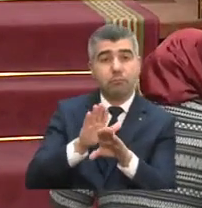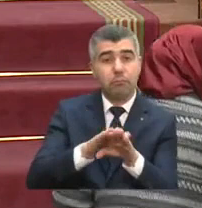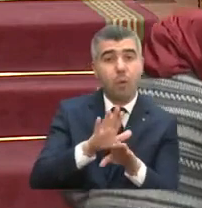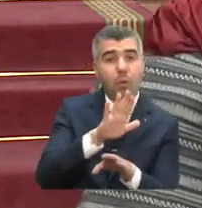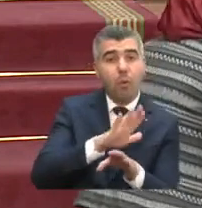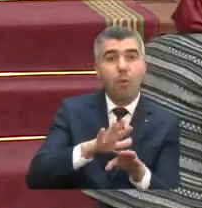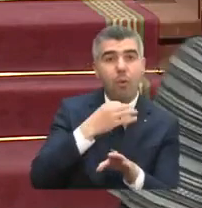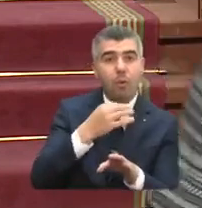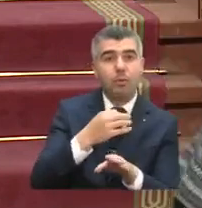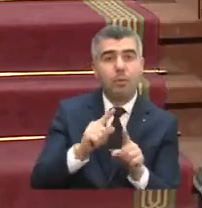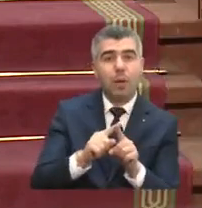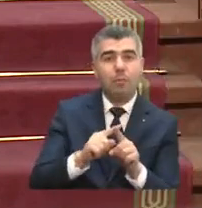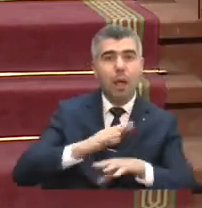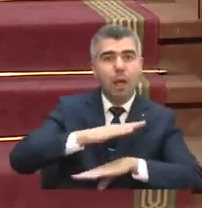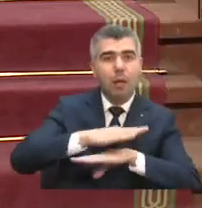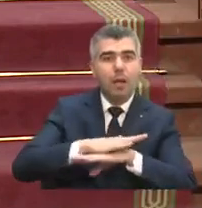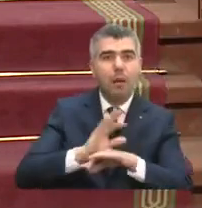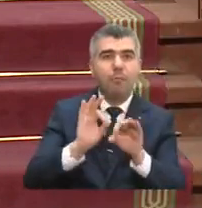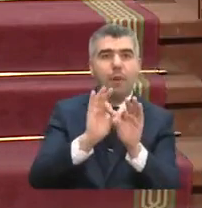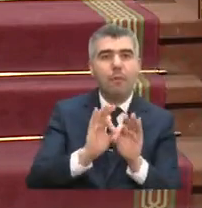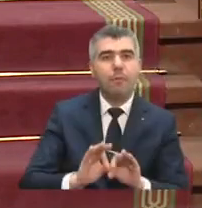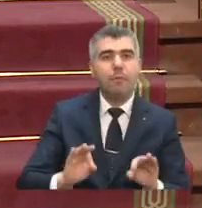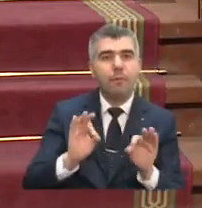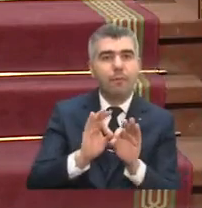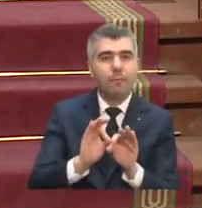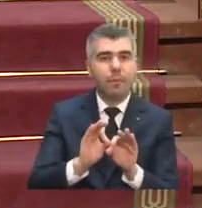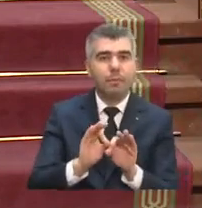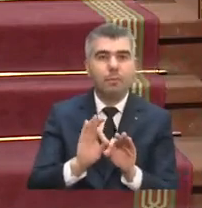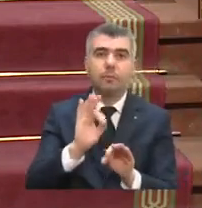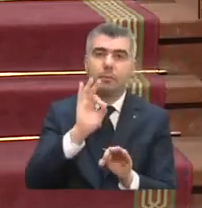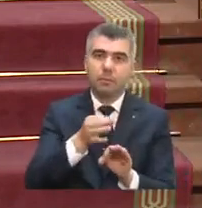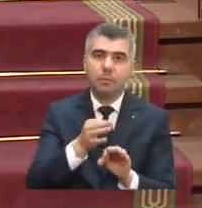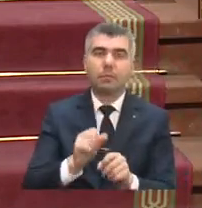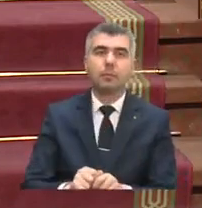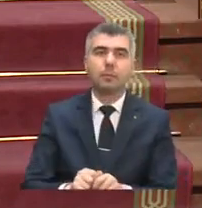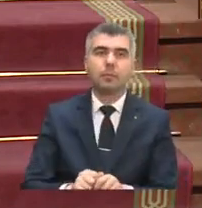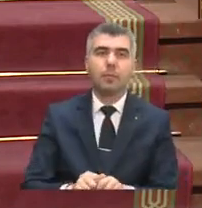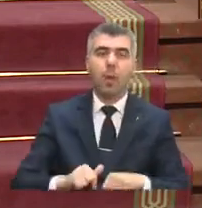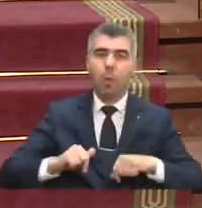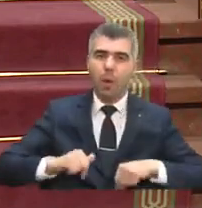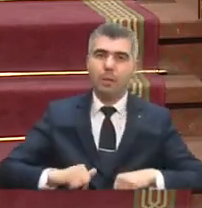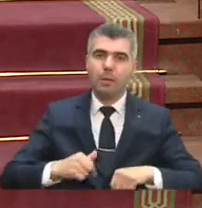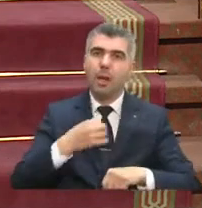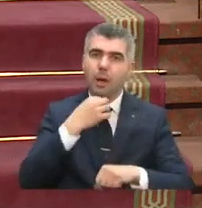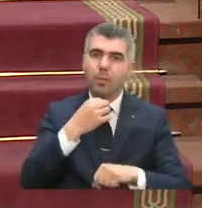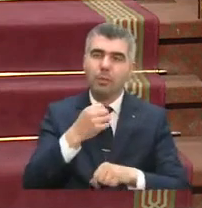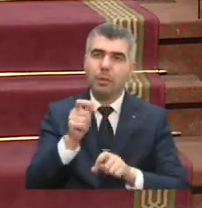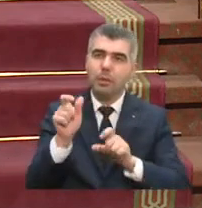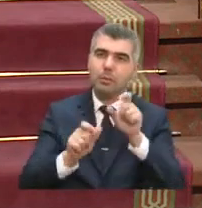تدعو إلى سلوكات مشينة. سيد الوزير الله يكون في عوان المغاربة،